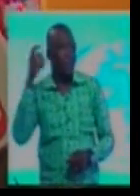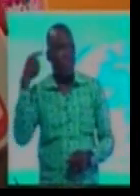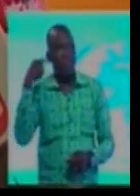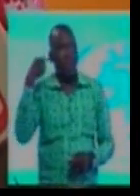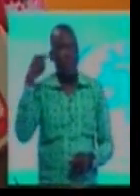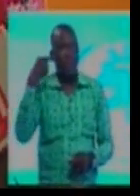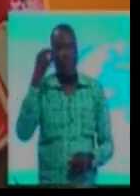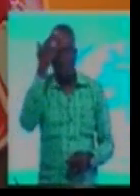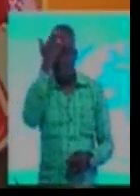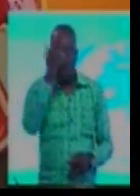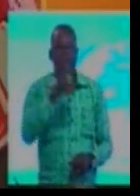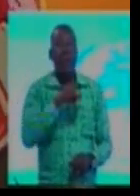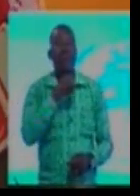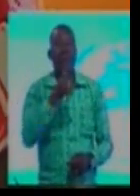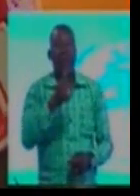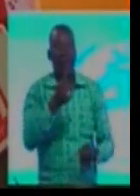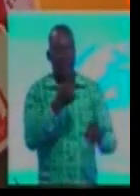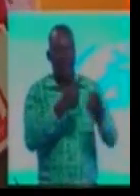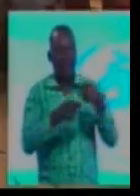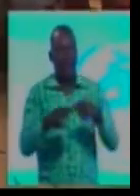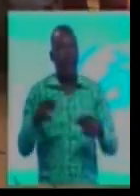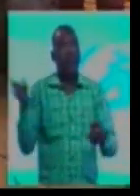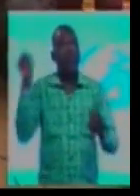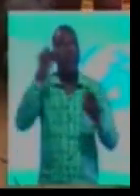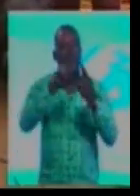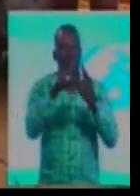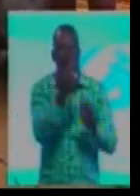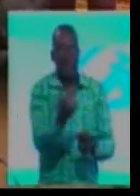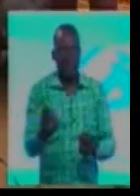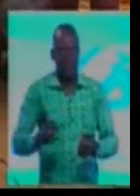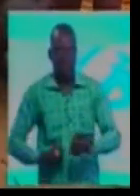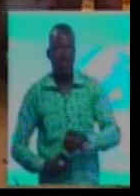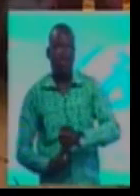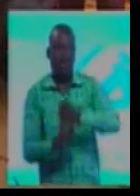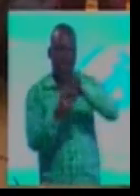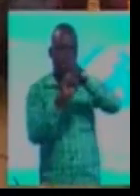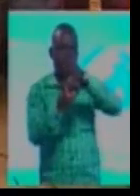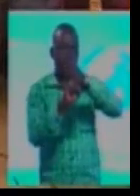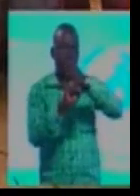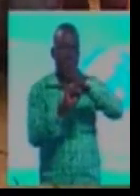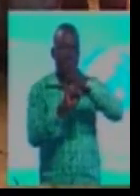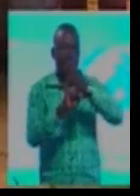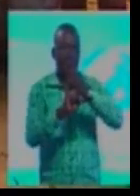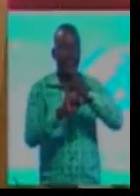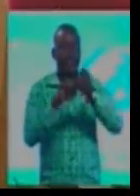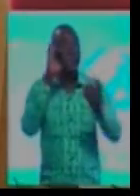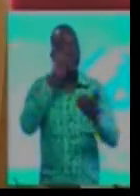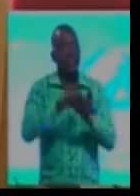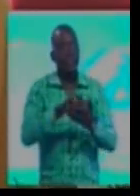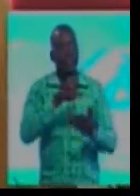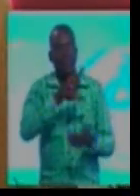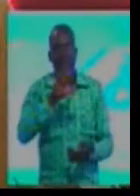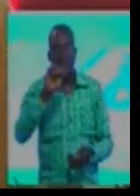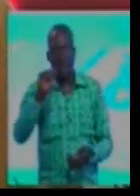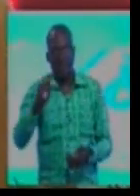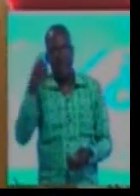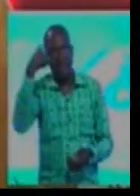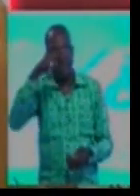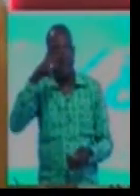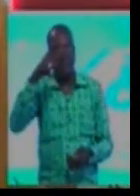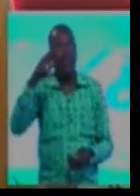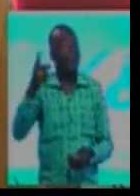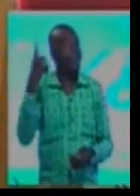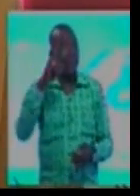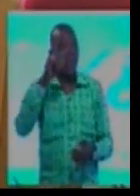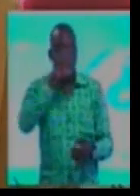dit pourquoi pas ne pas venir vers ses enfants pour les soutenir. Cela déjà soulage vraiment les lignes budgétaires